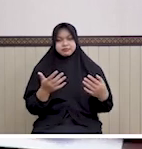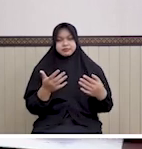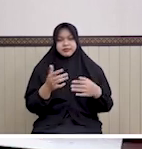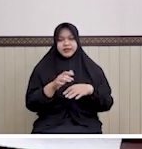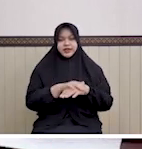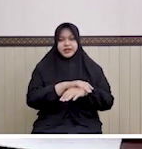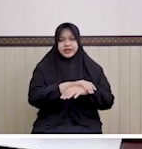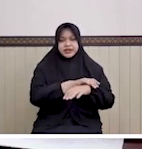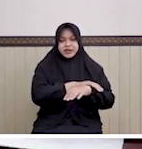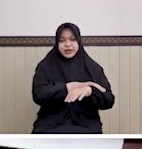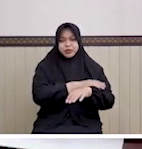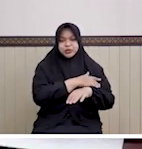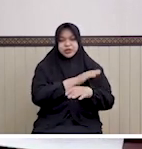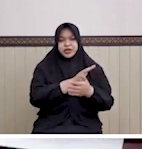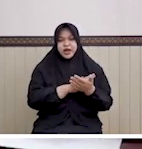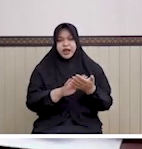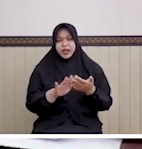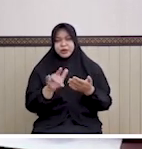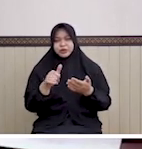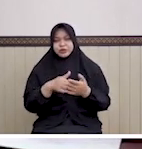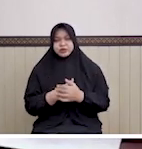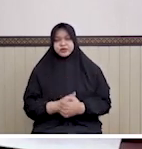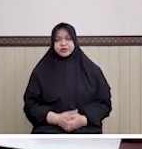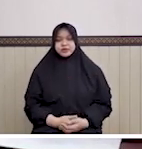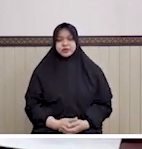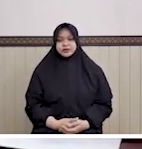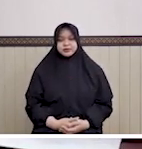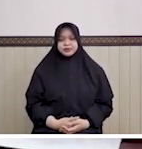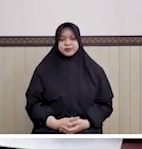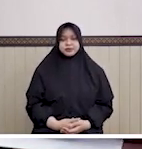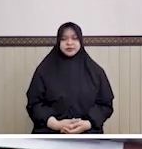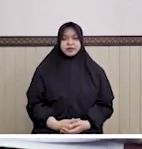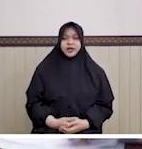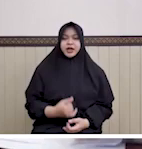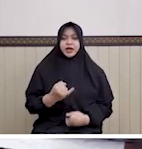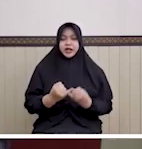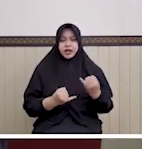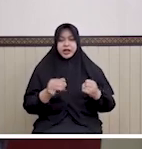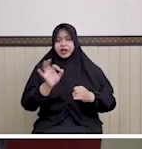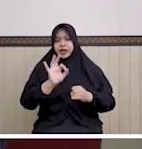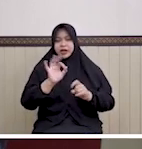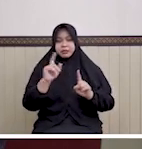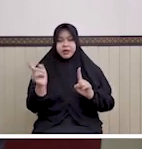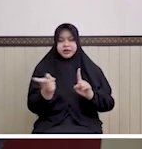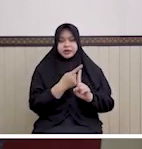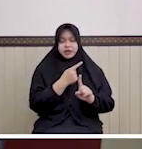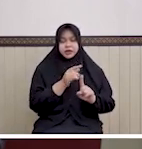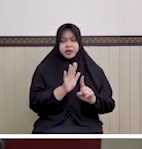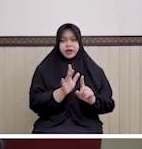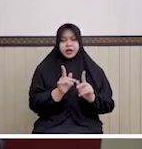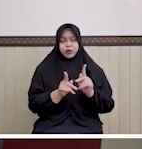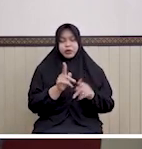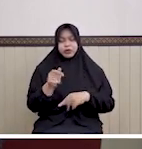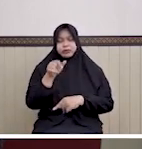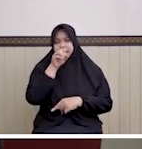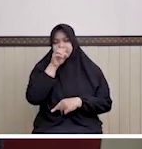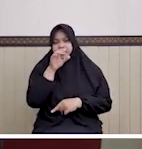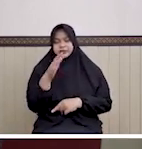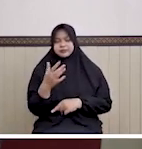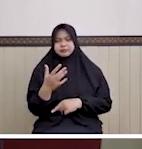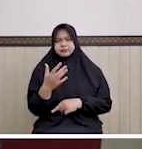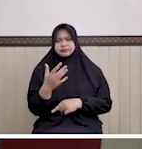dengan rabaan yang halus gitu enggak tidak akhirnya akan tidak ada unsur paksaan ya ketika dia bilang bahwa